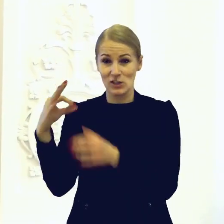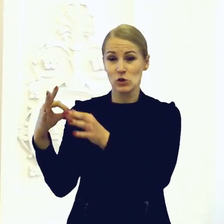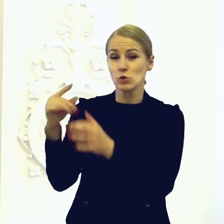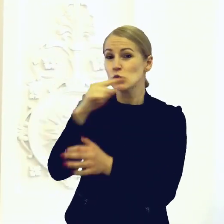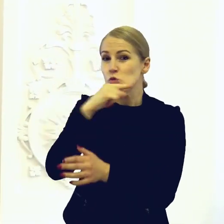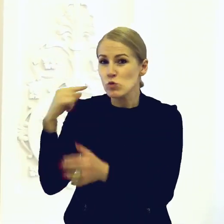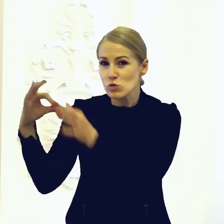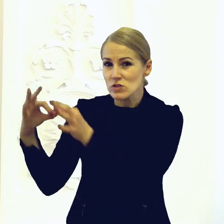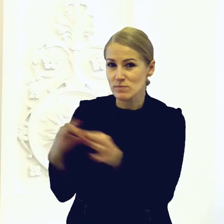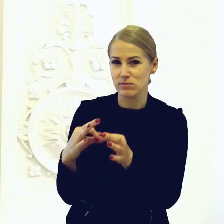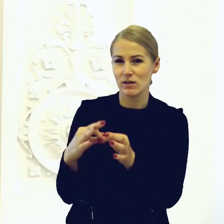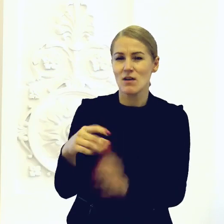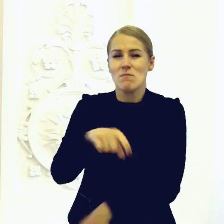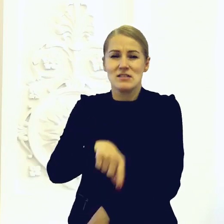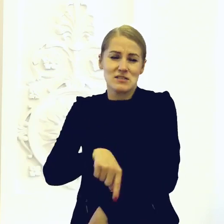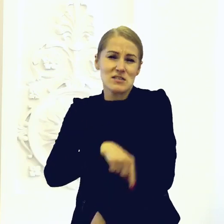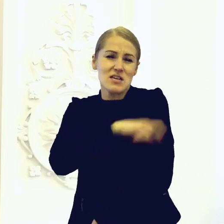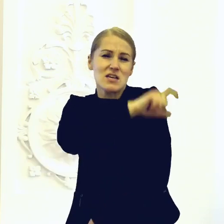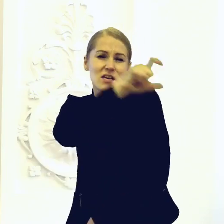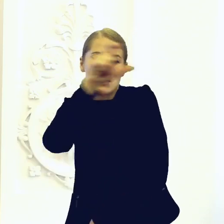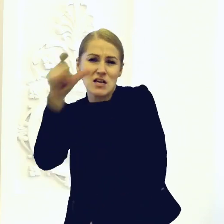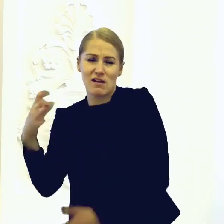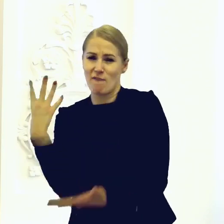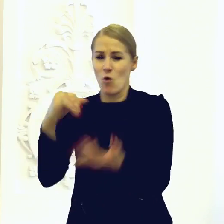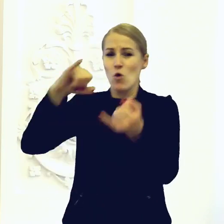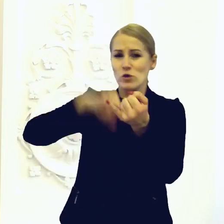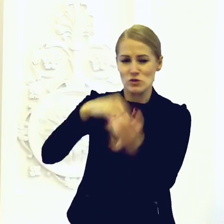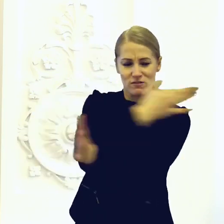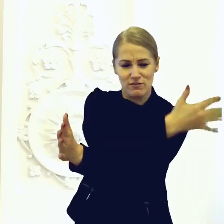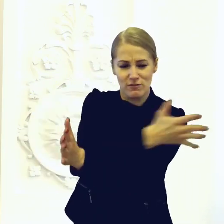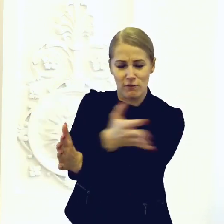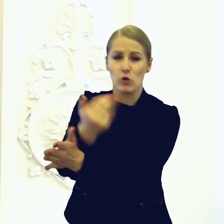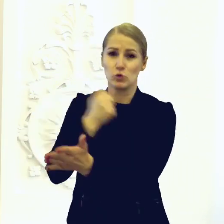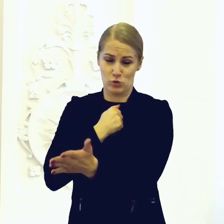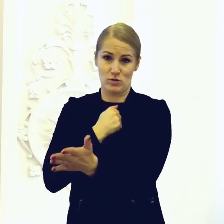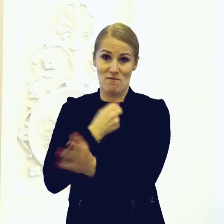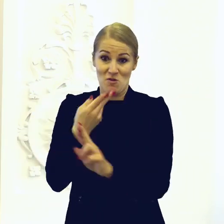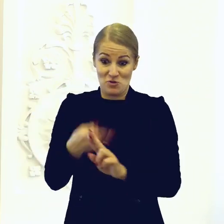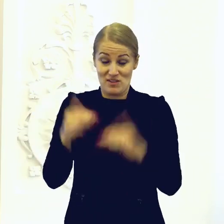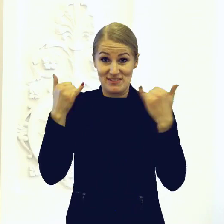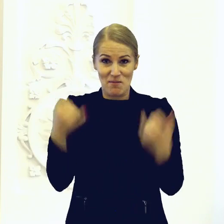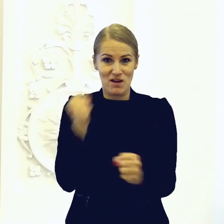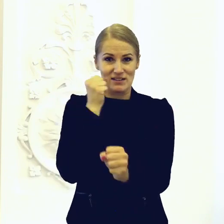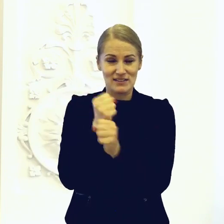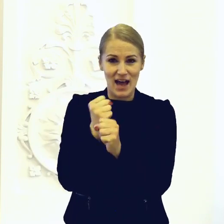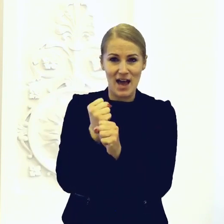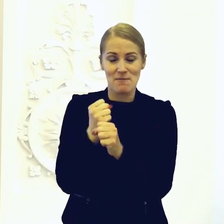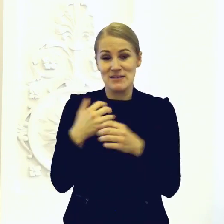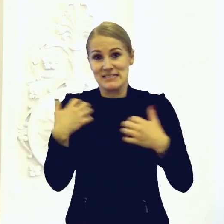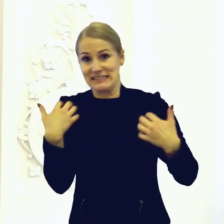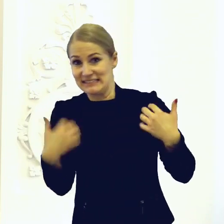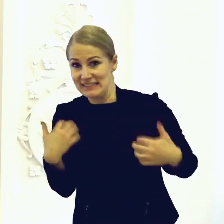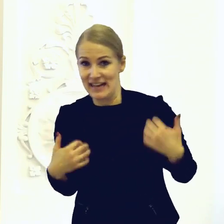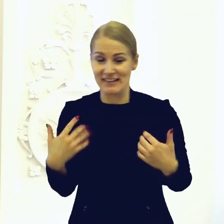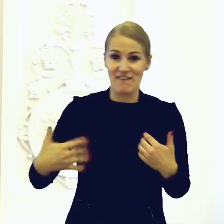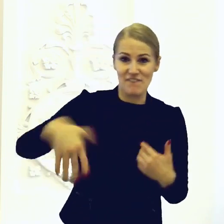gyvenimo kartu su šituo kaimynu. Ir todėl pradėjome tuos darbus, kuriuos jau šiandien paskubomis mėgina